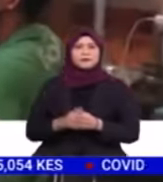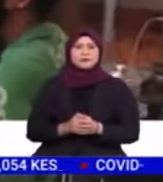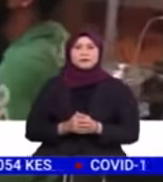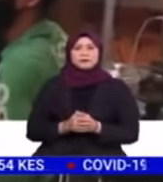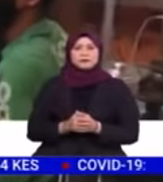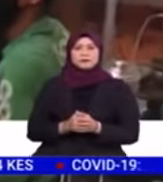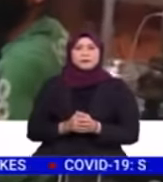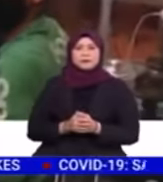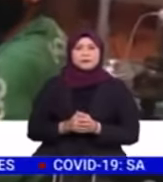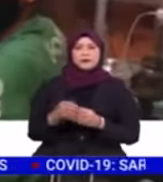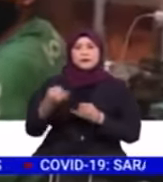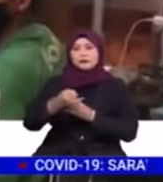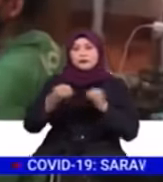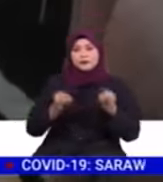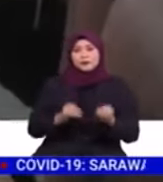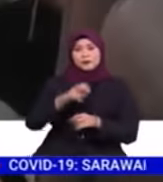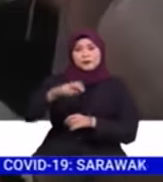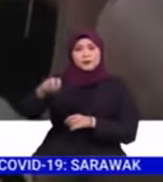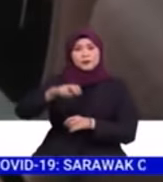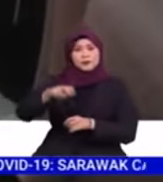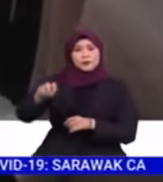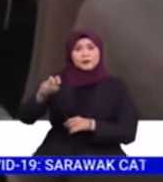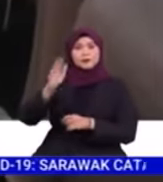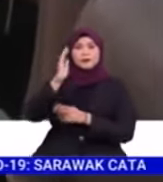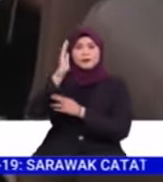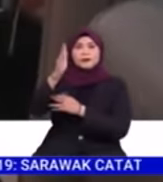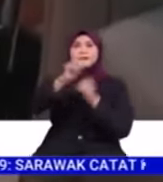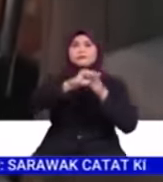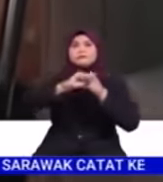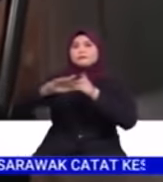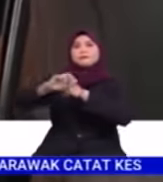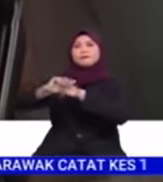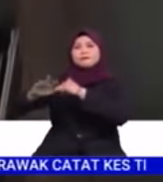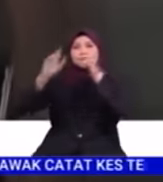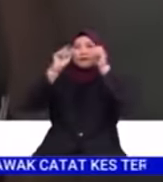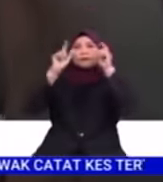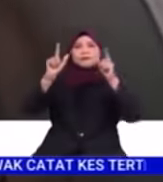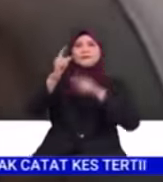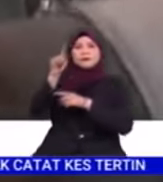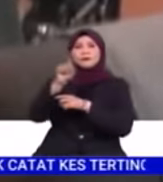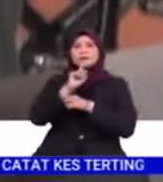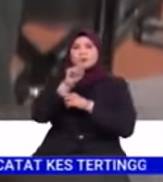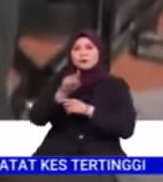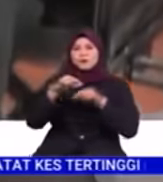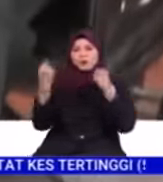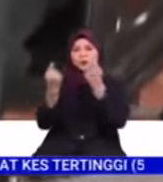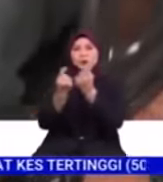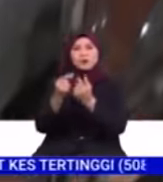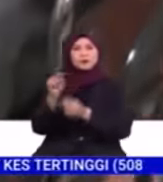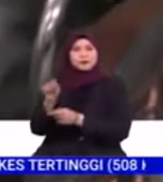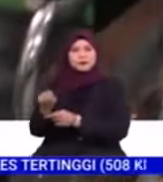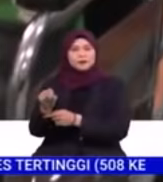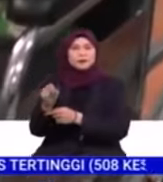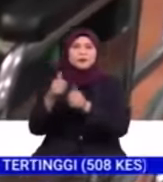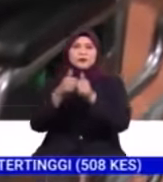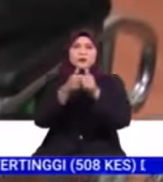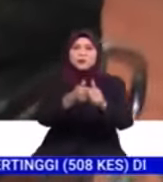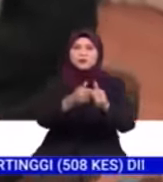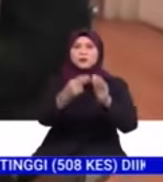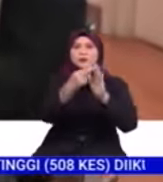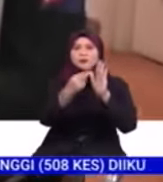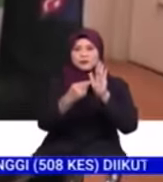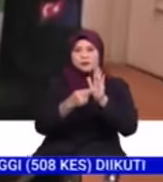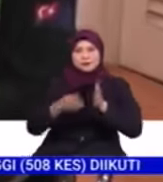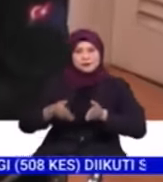tambahnya jabatan pengangkutan jalannya dan mengadakan kemping kesejarahan bagi memastikan golongan berkenaan sejak sematu hyper